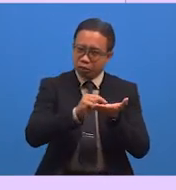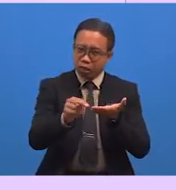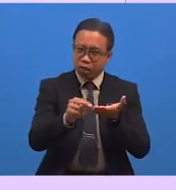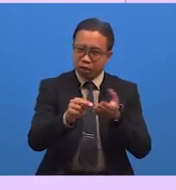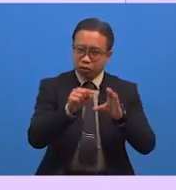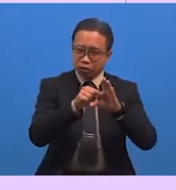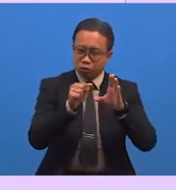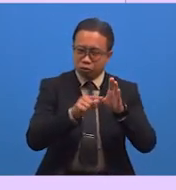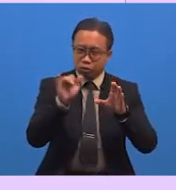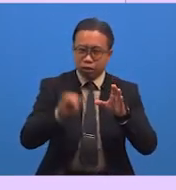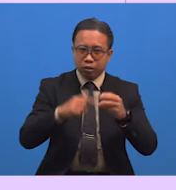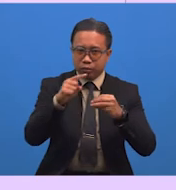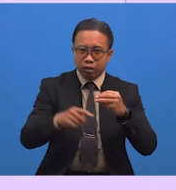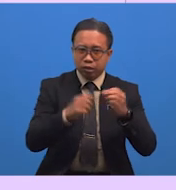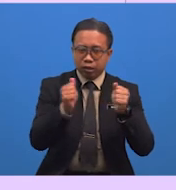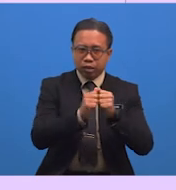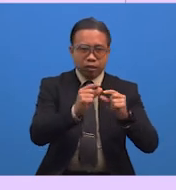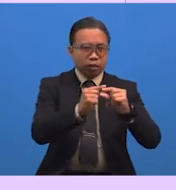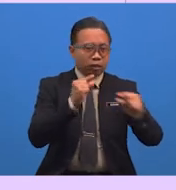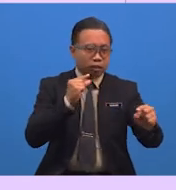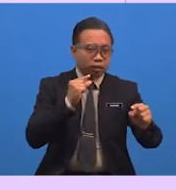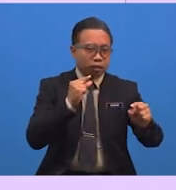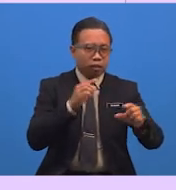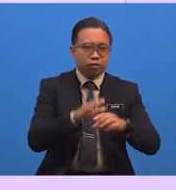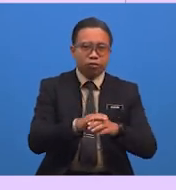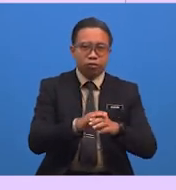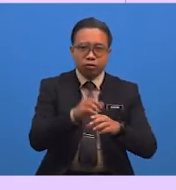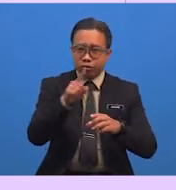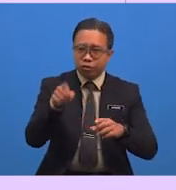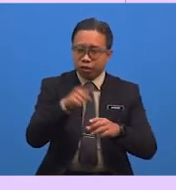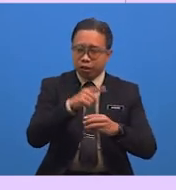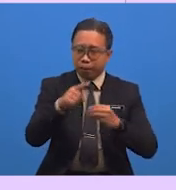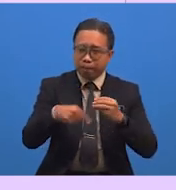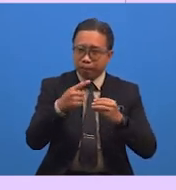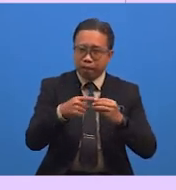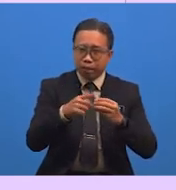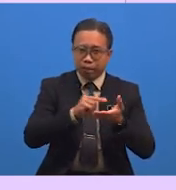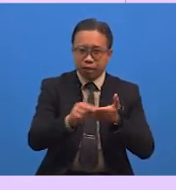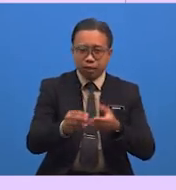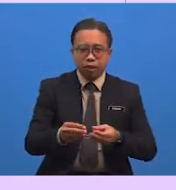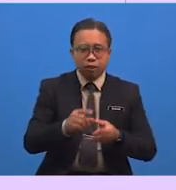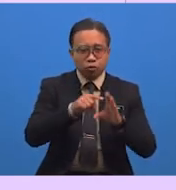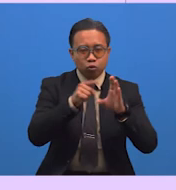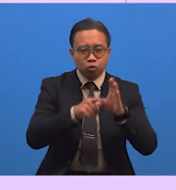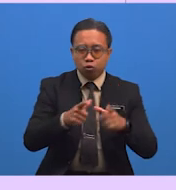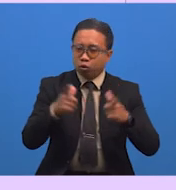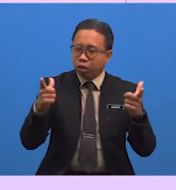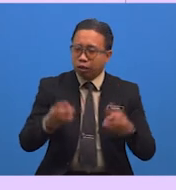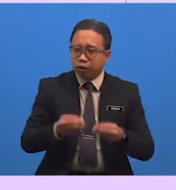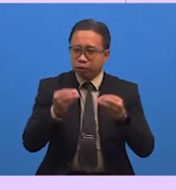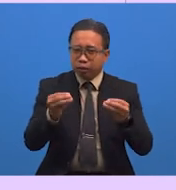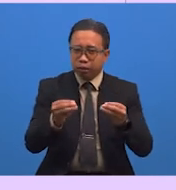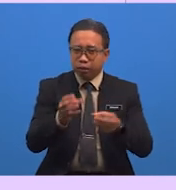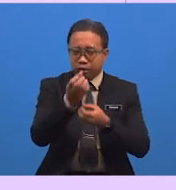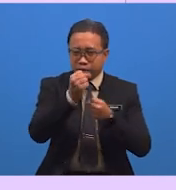nilai sudut yang berkaitan dengan garis bersilang apabila nilai sudut lain diberi,